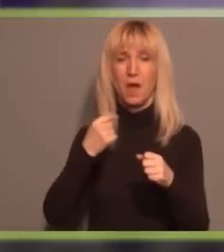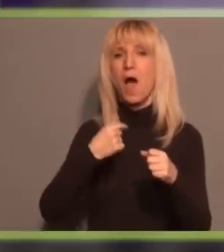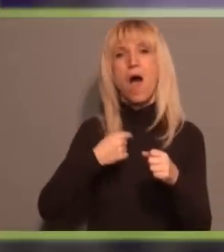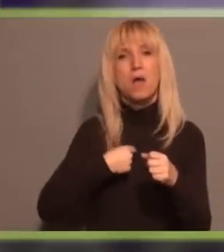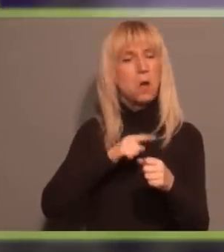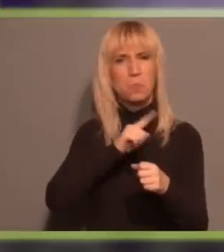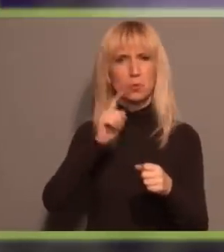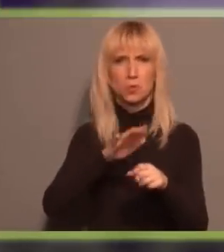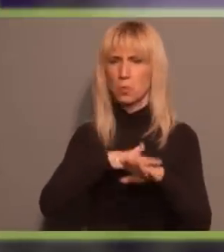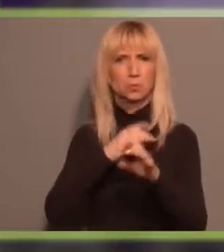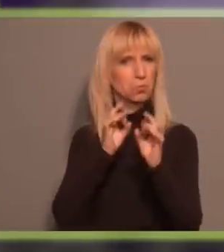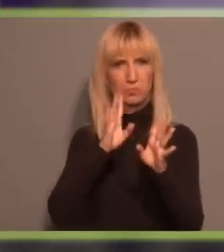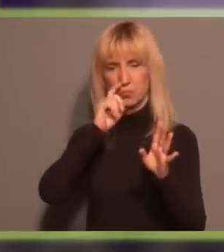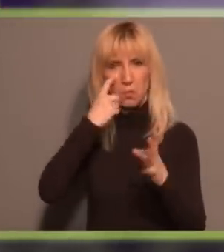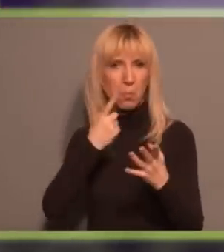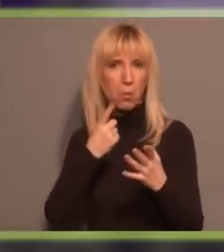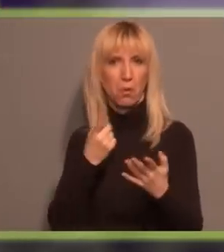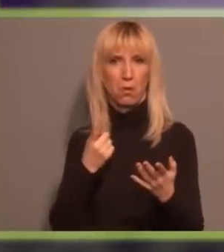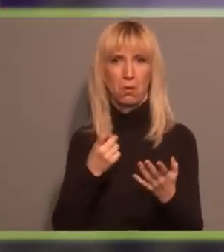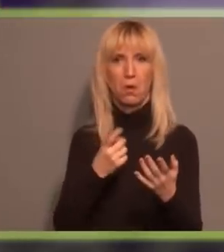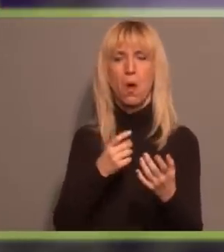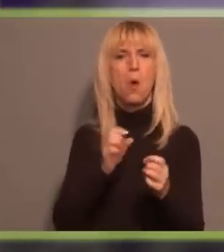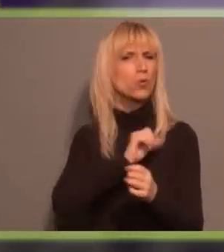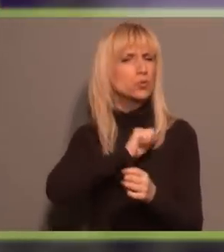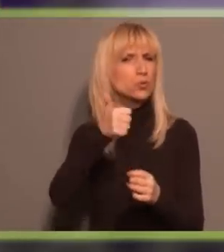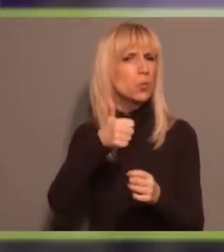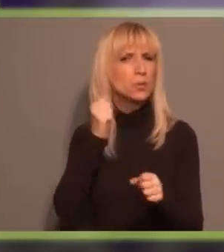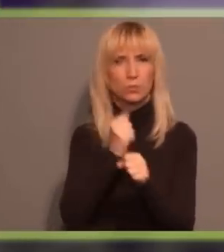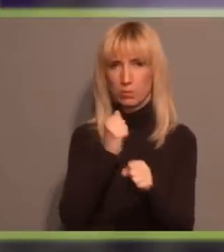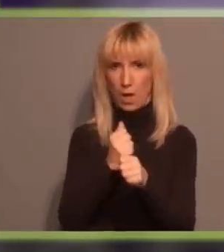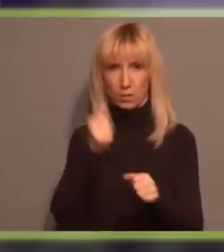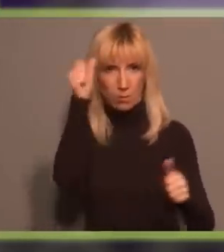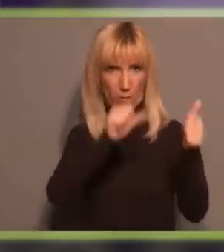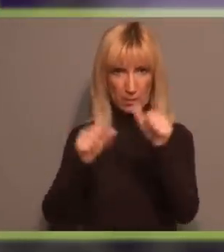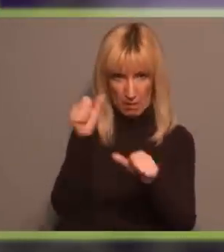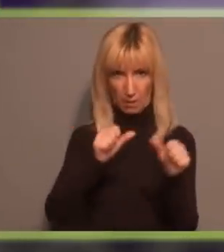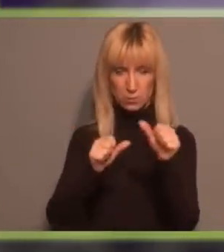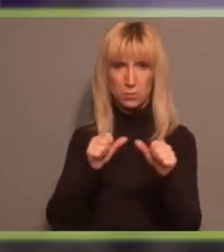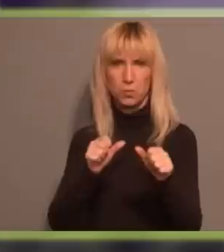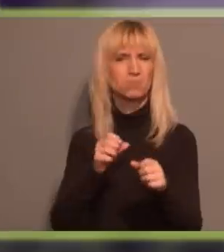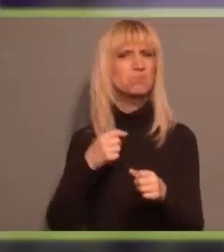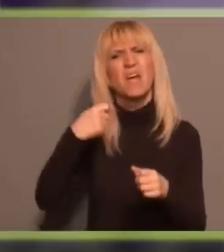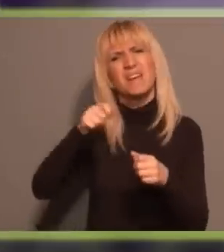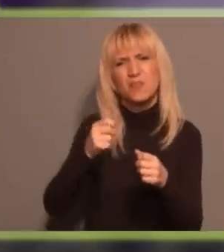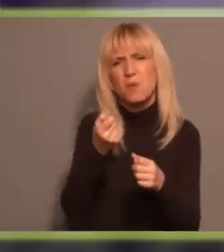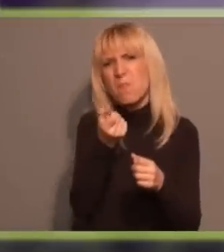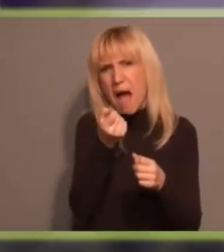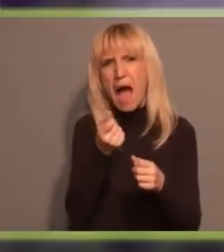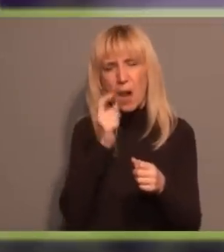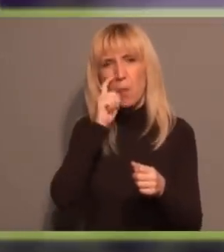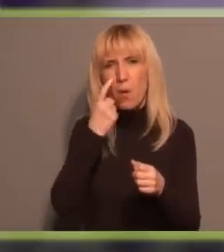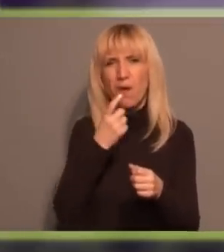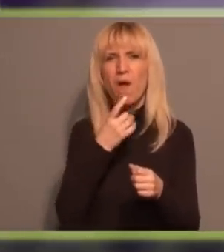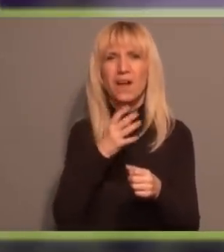Nisam niti osetila nikakav bol, niti bilo ništa, super su uradili operaciju i jedino malo